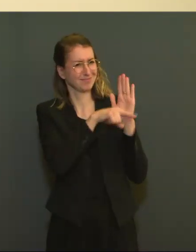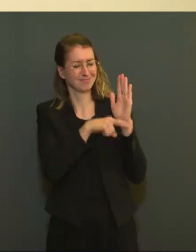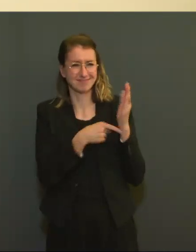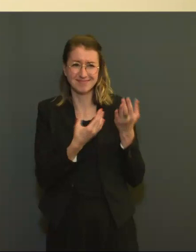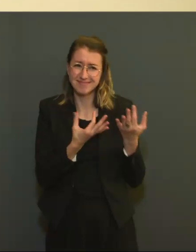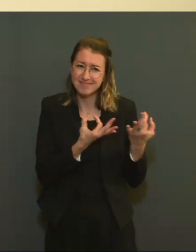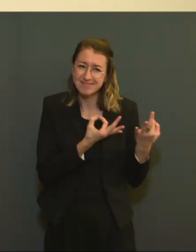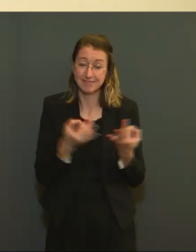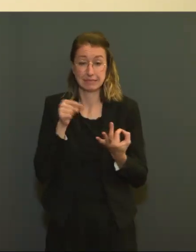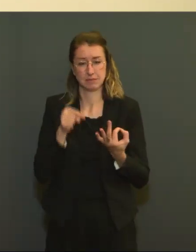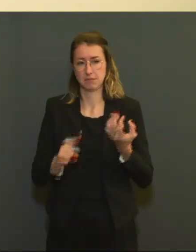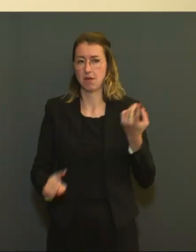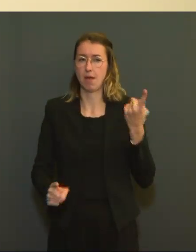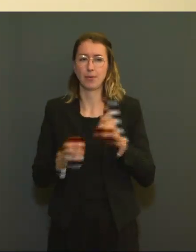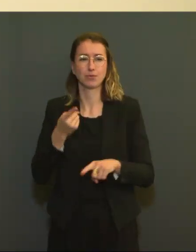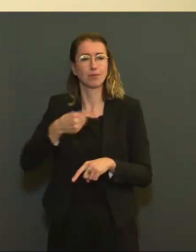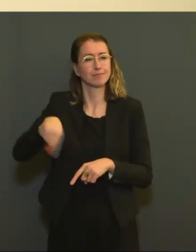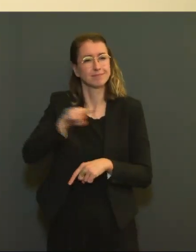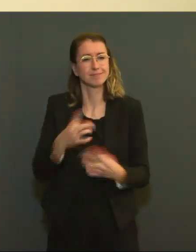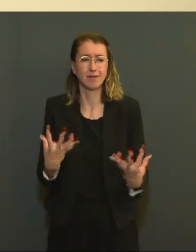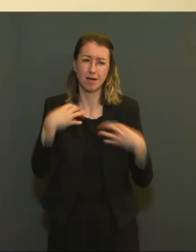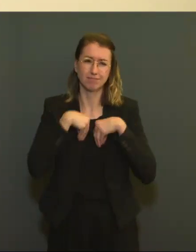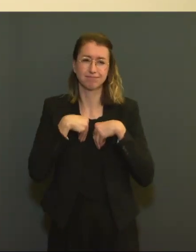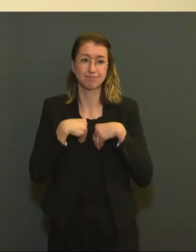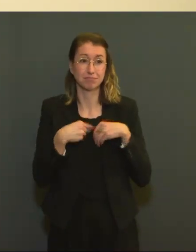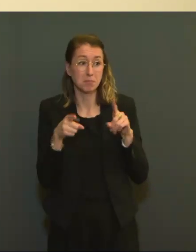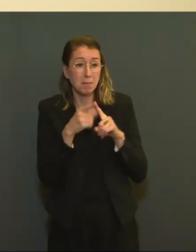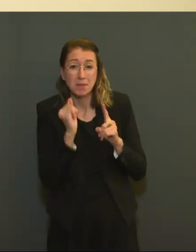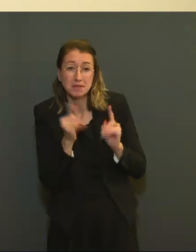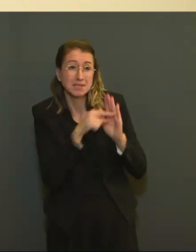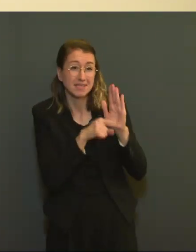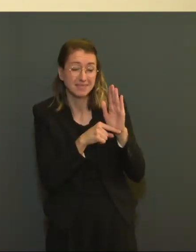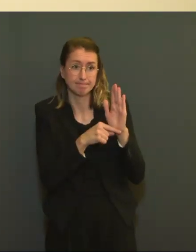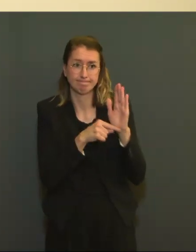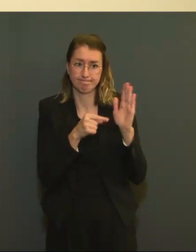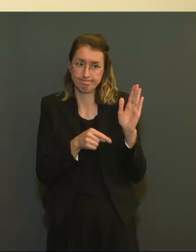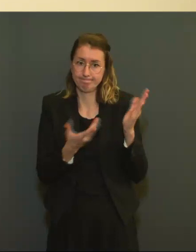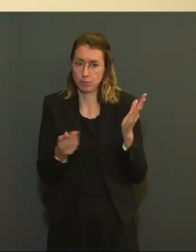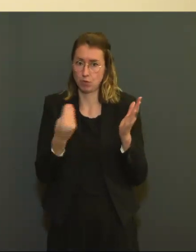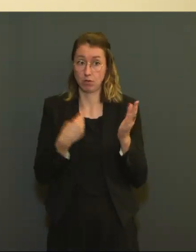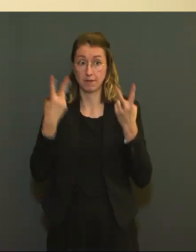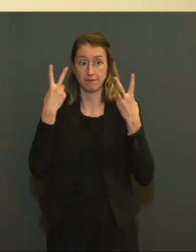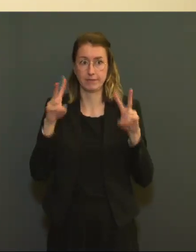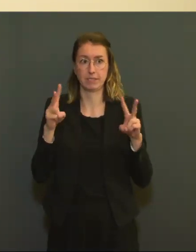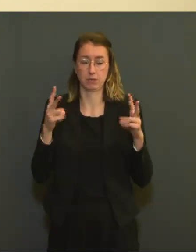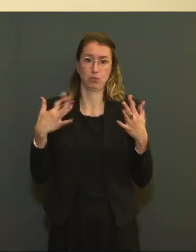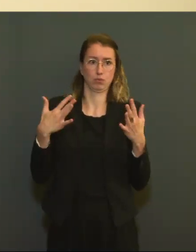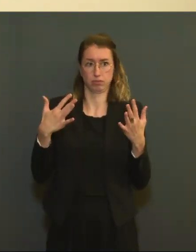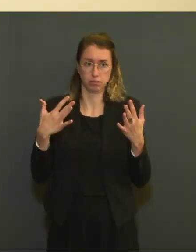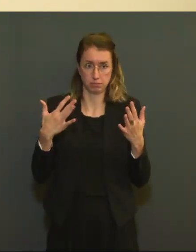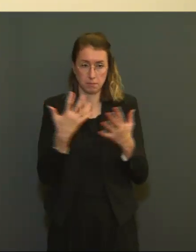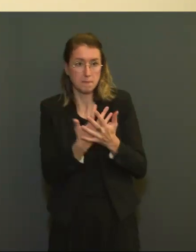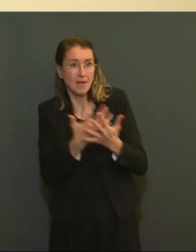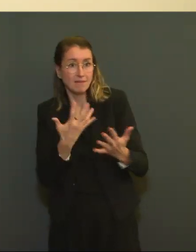mesures qui font qu'actuellement, il y a une certaine étiquette de vie par rapport au Covid-19, et que cette étiquette de vie doit